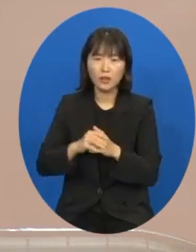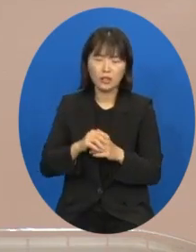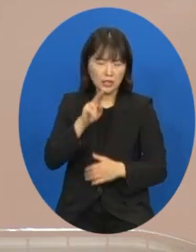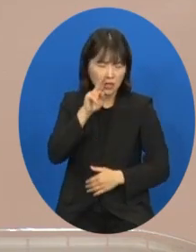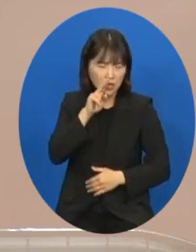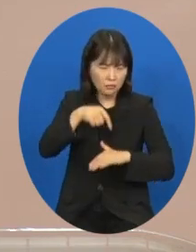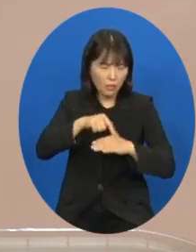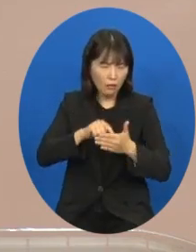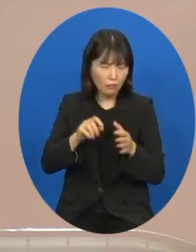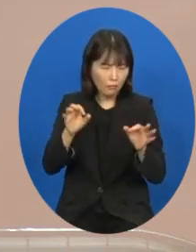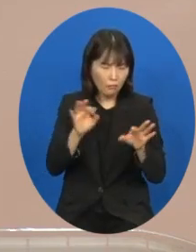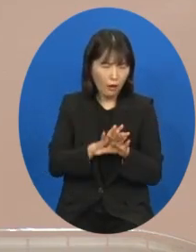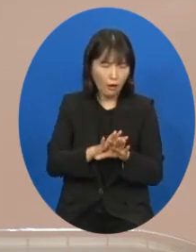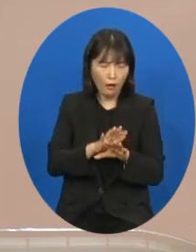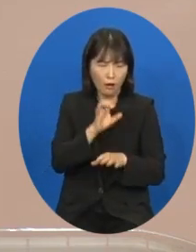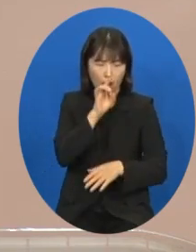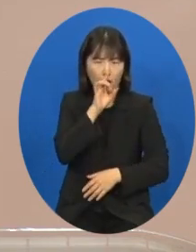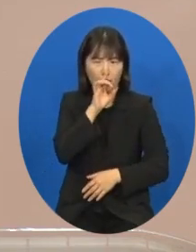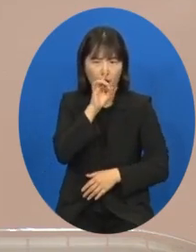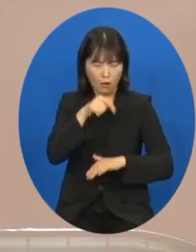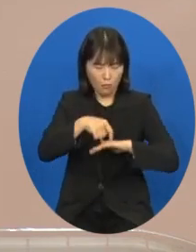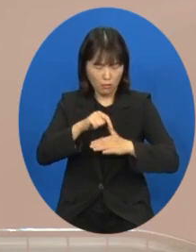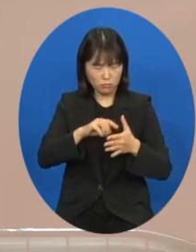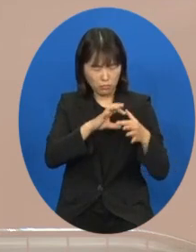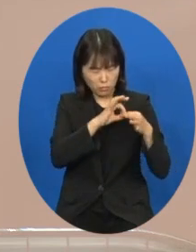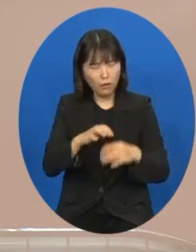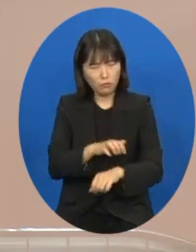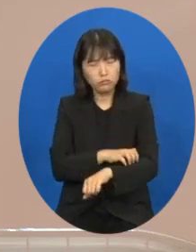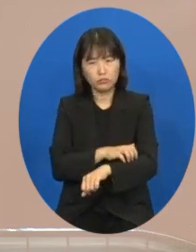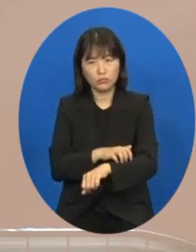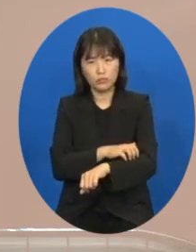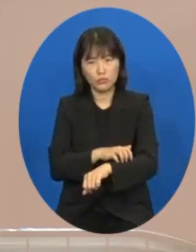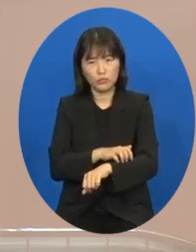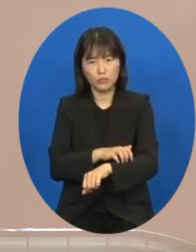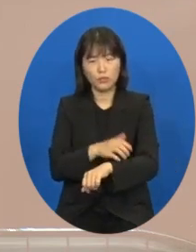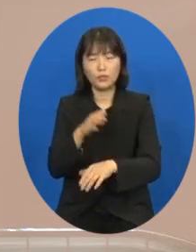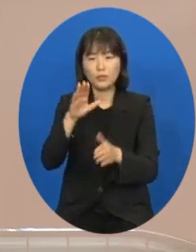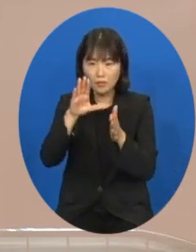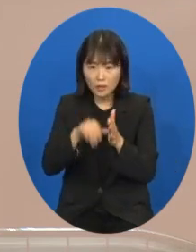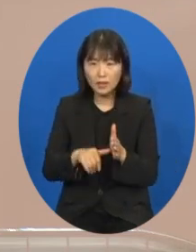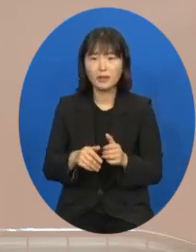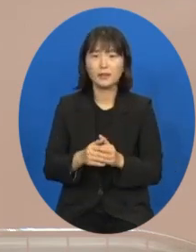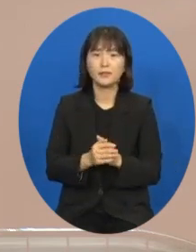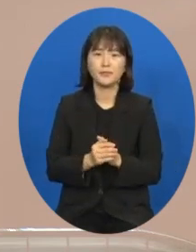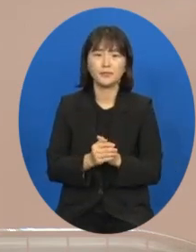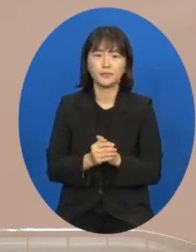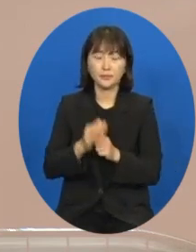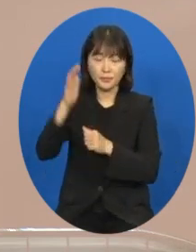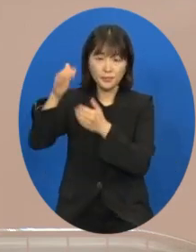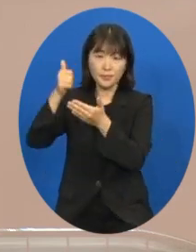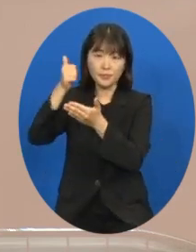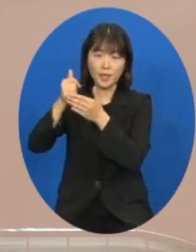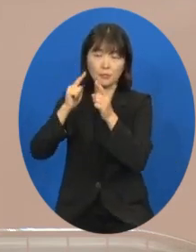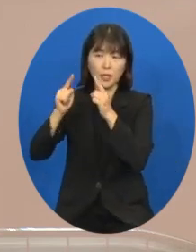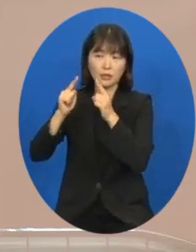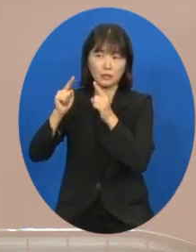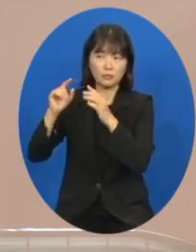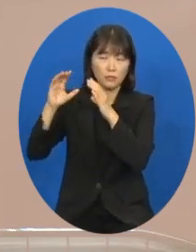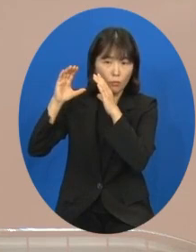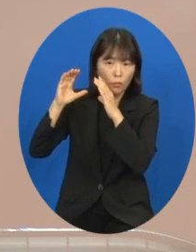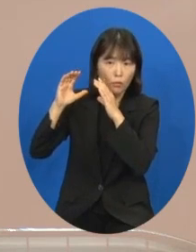좀처럼 없어지지 않아요. 마음이 계속 불편해요. 근데 그때 하나님의 말씀을